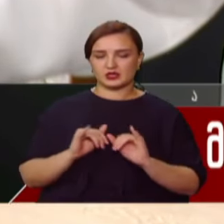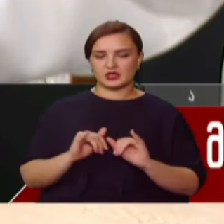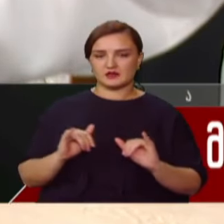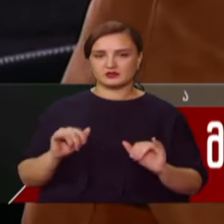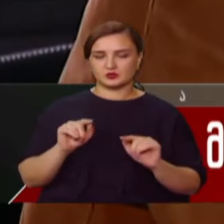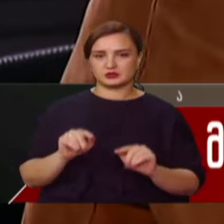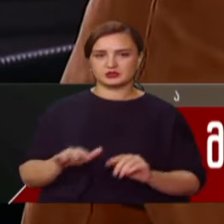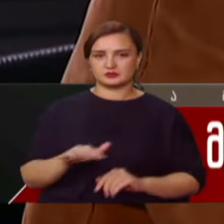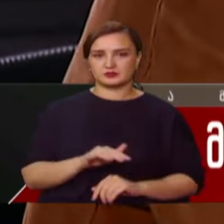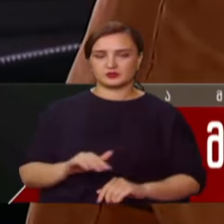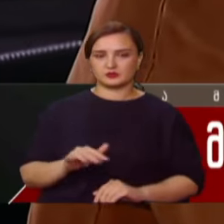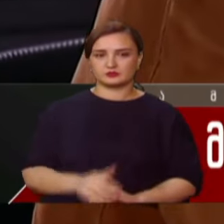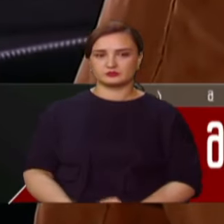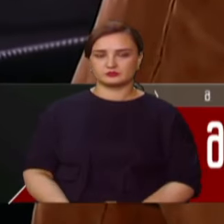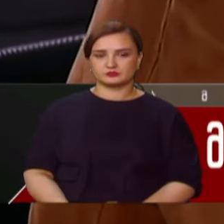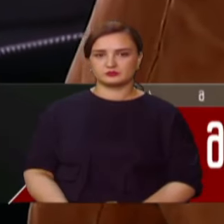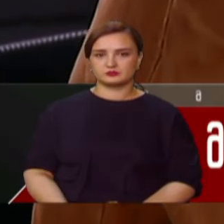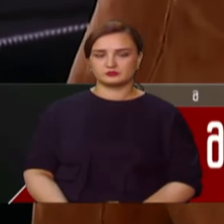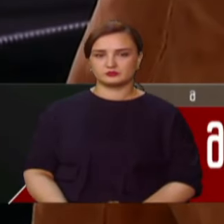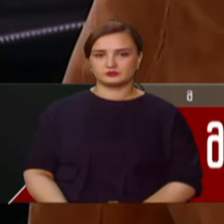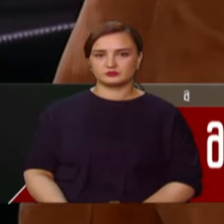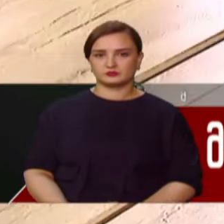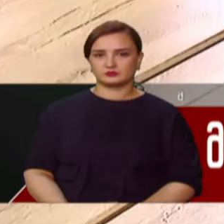ganavitaros aghdishnuli sfera